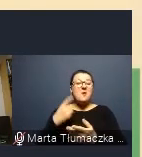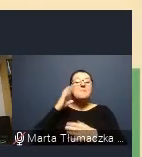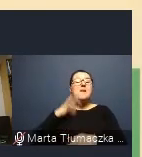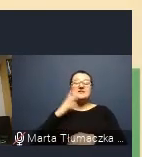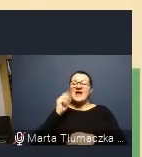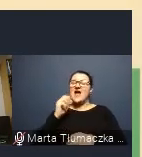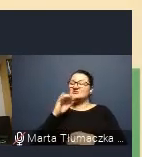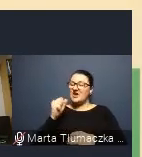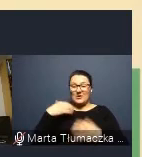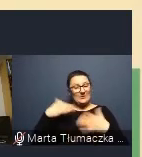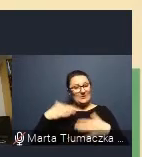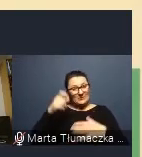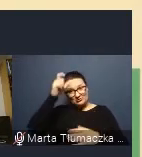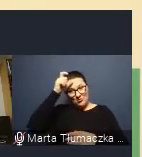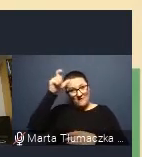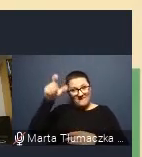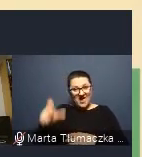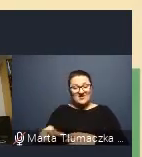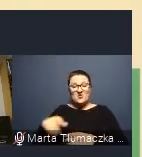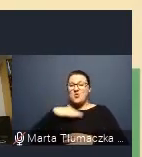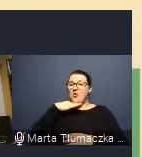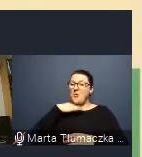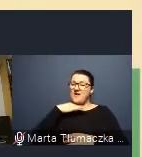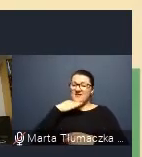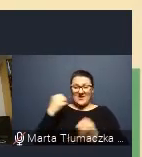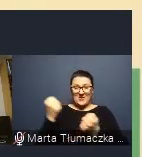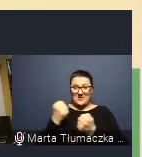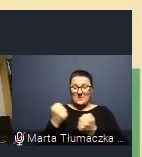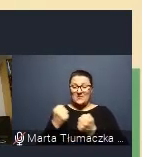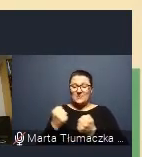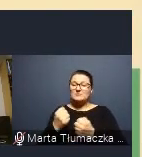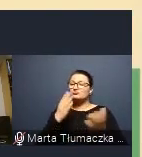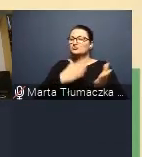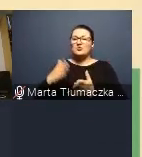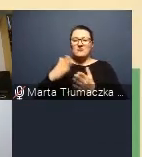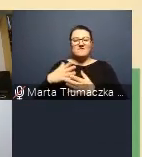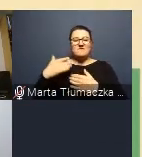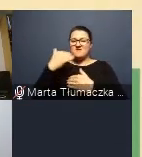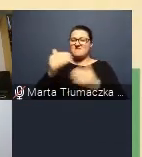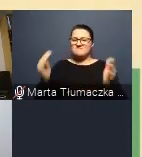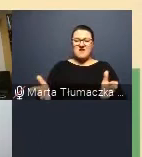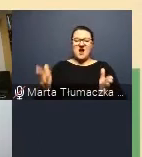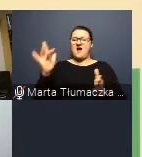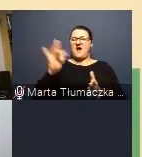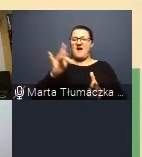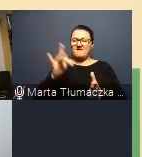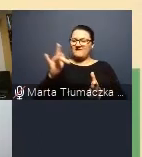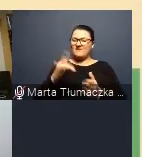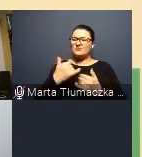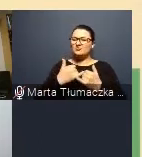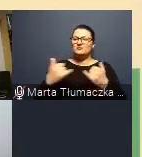niesamowity człowiek, niesamowity logopeda, który przygotowuje wielkie paki, tak